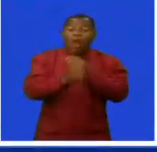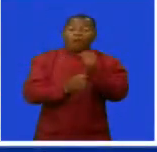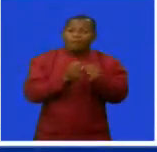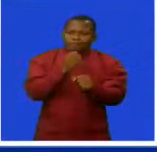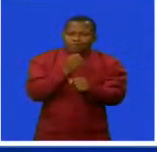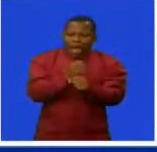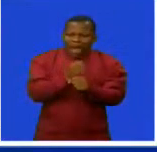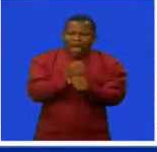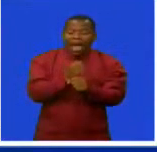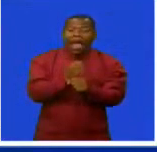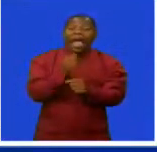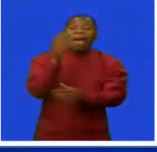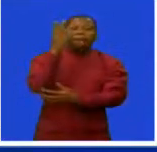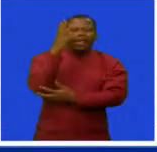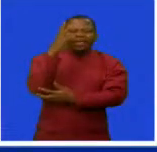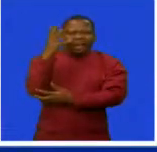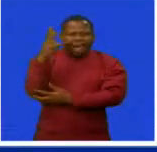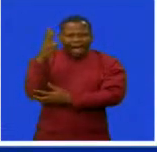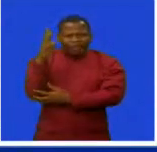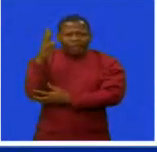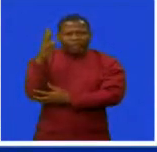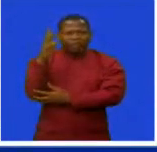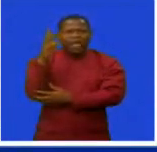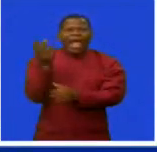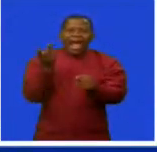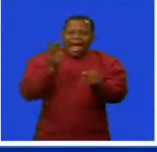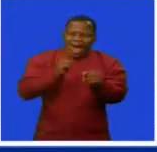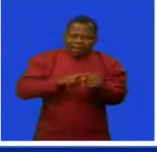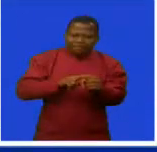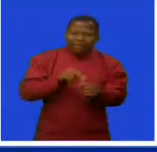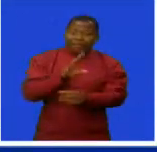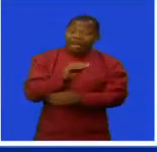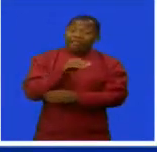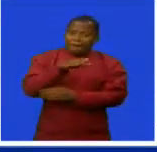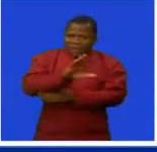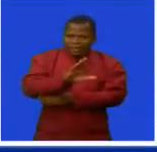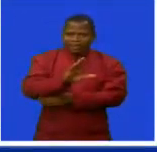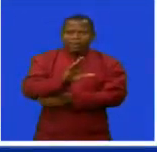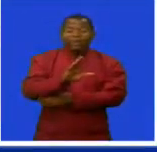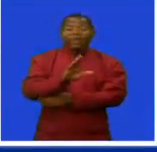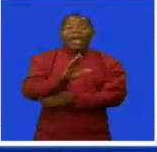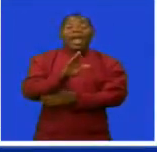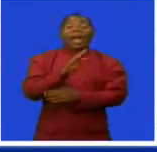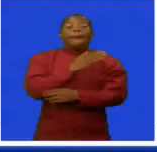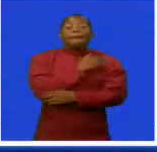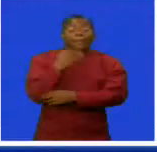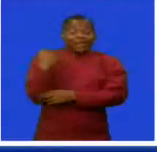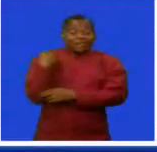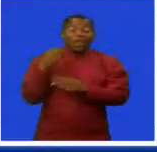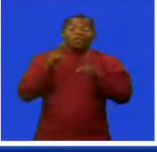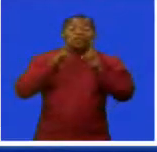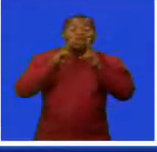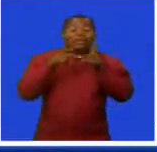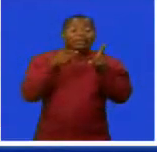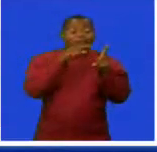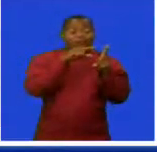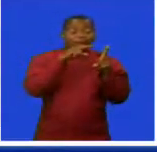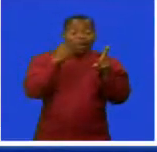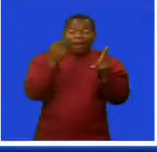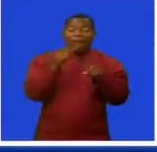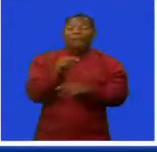Forest Restoration. Kulo msebenzi indvuna yelitiko letekuvakasha nemvelo Moses Vilakati ithi leli